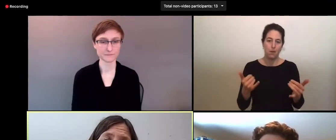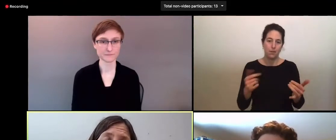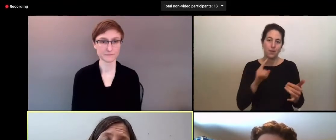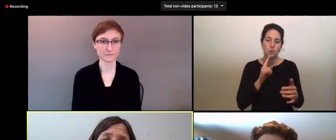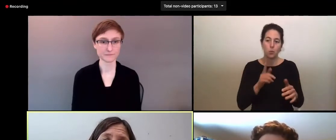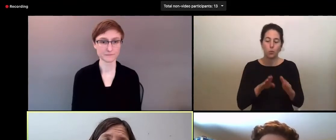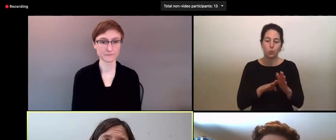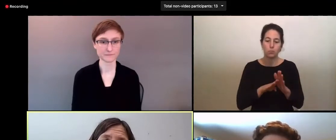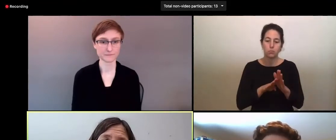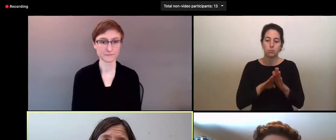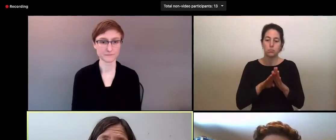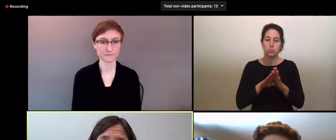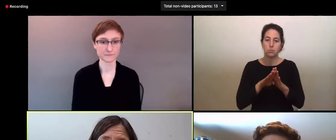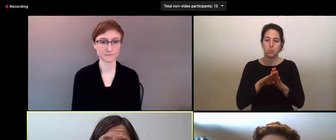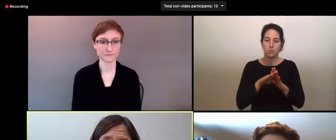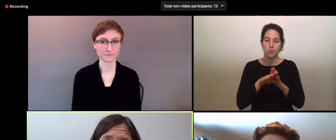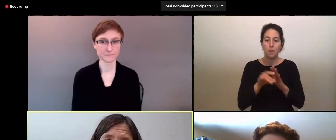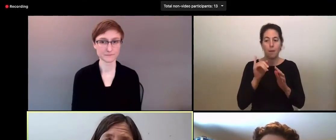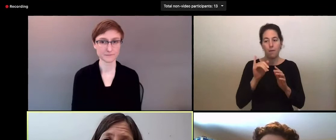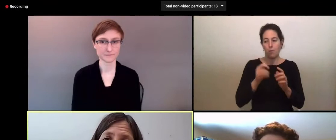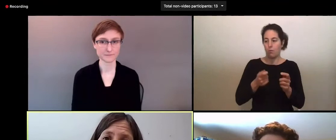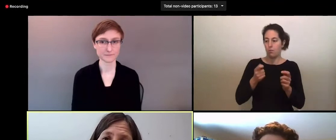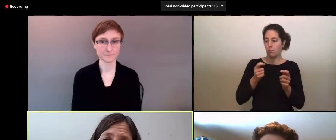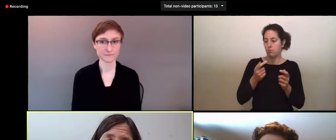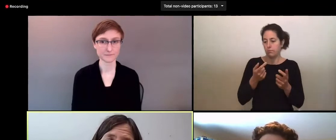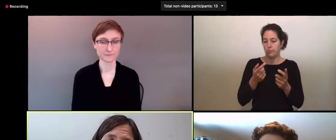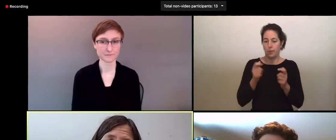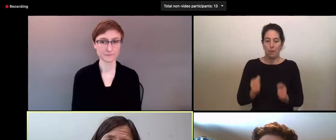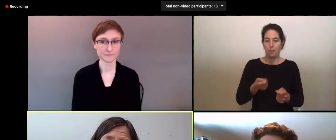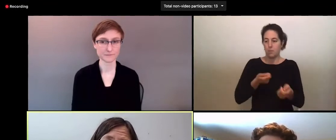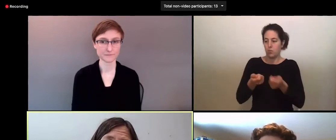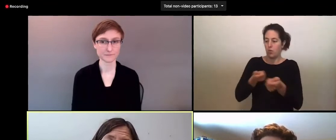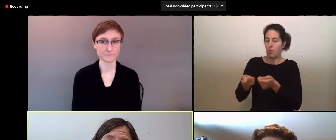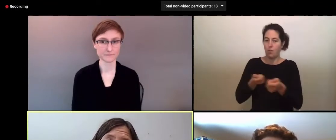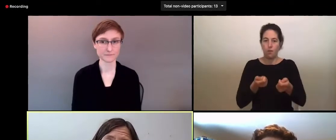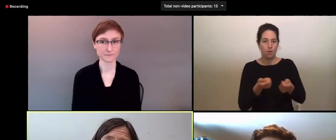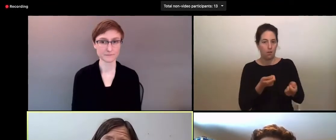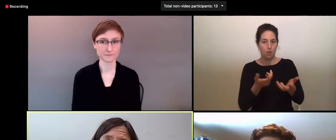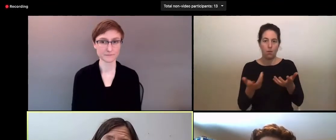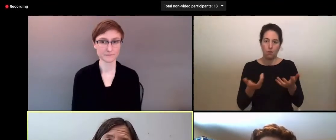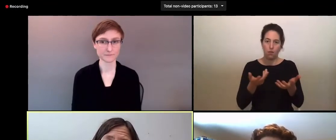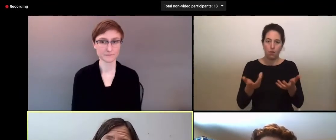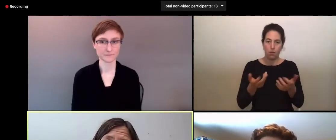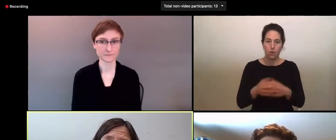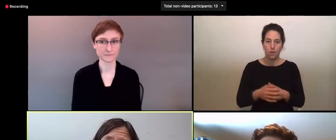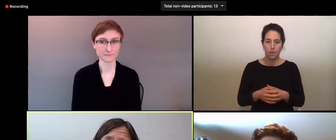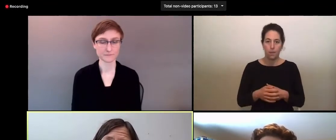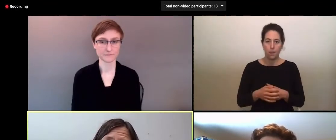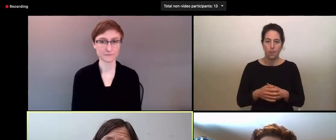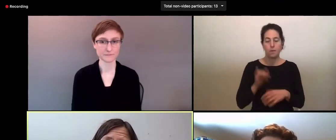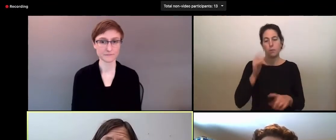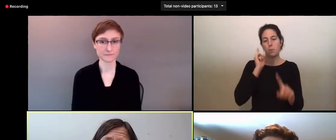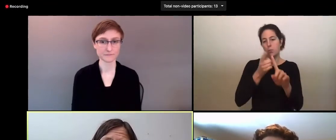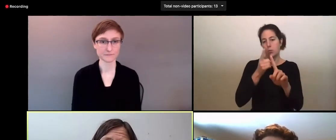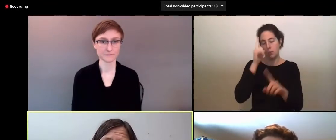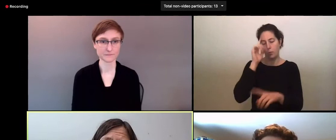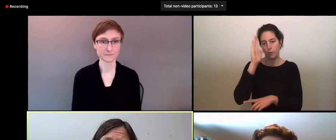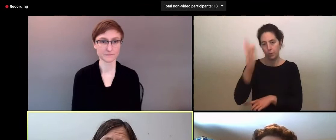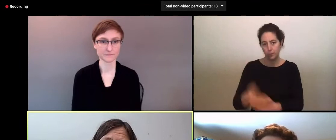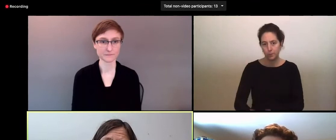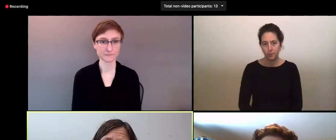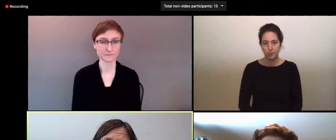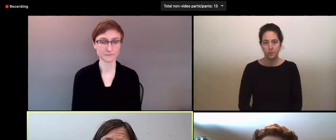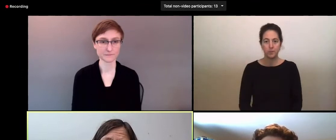on peut gérer cet nombre de cas, c'est l'idée pour l'avenir.